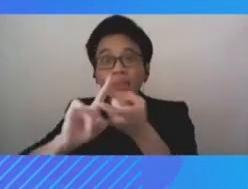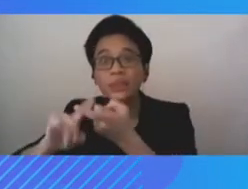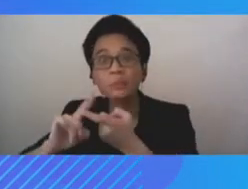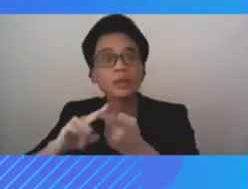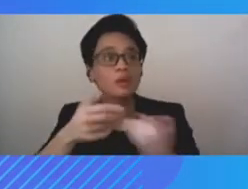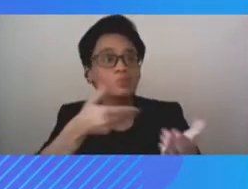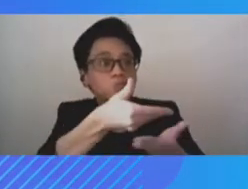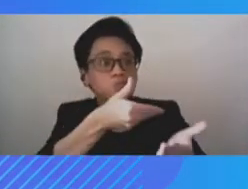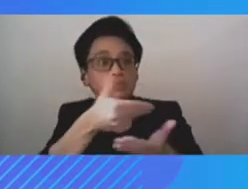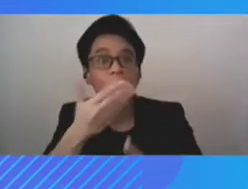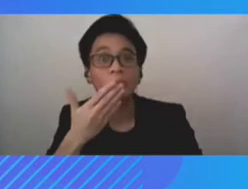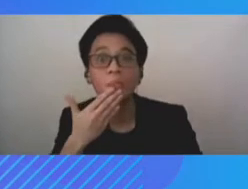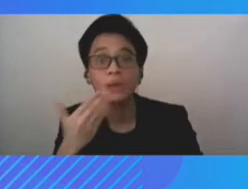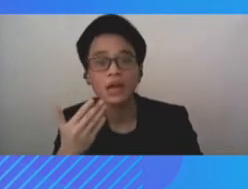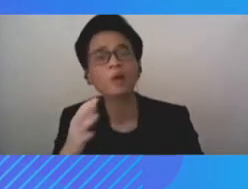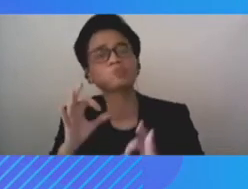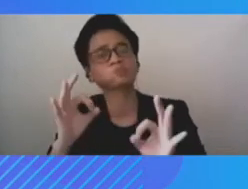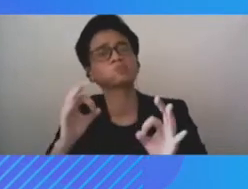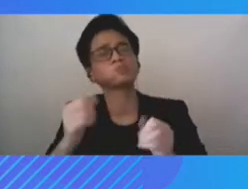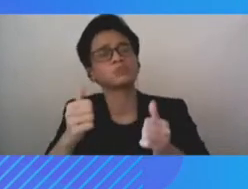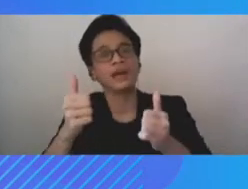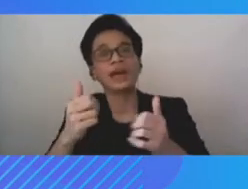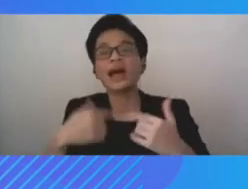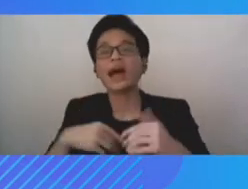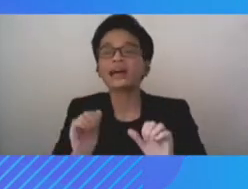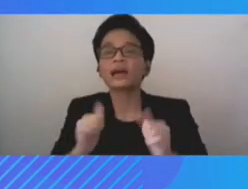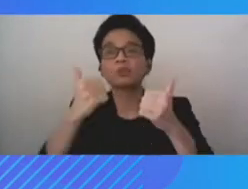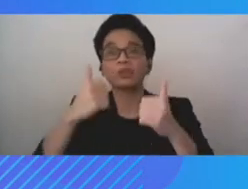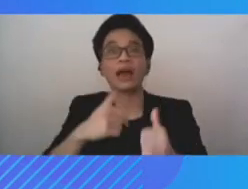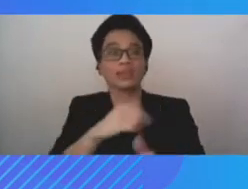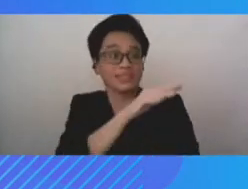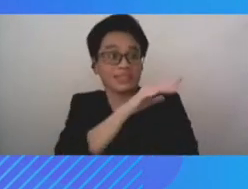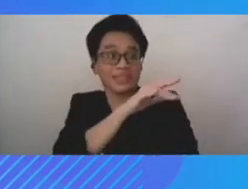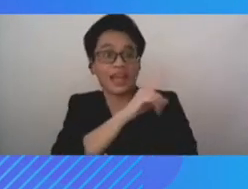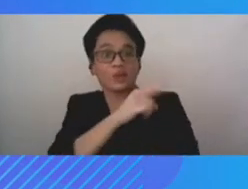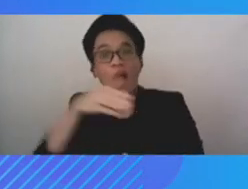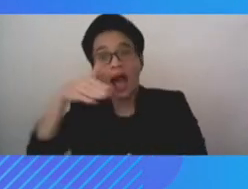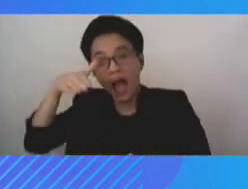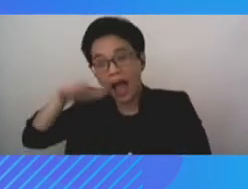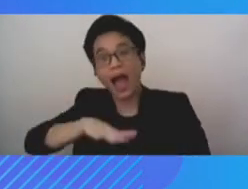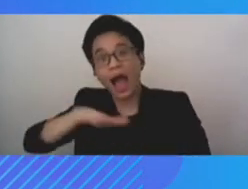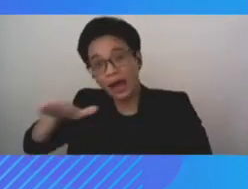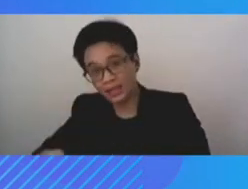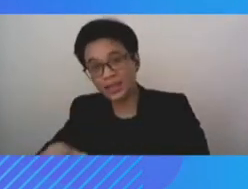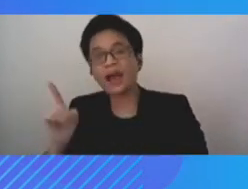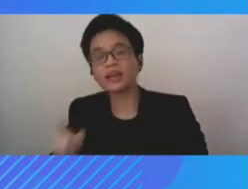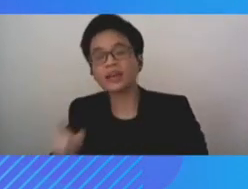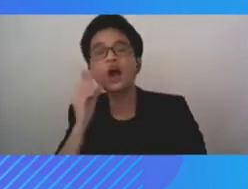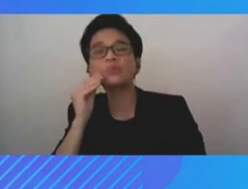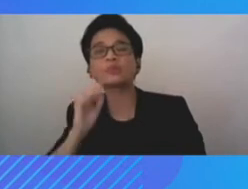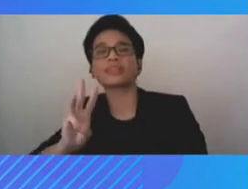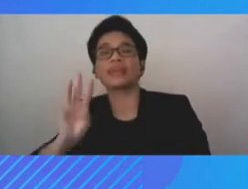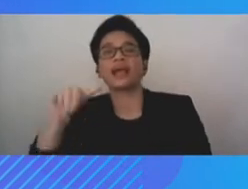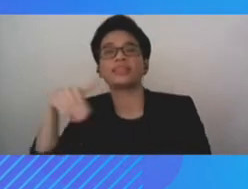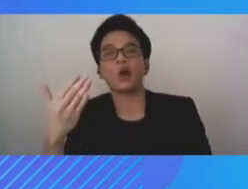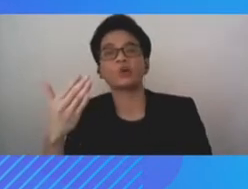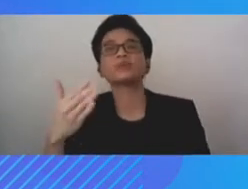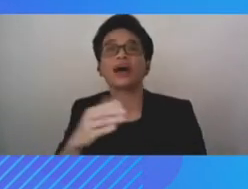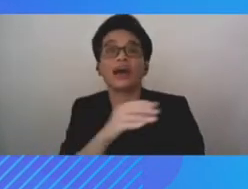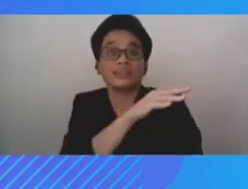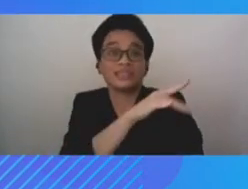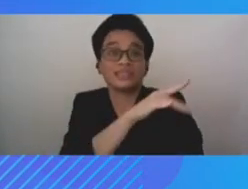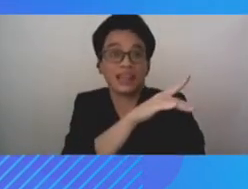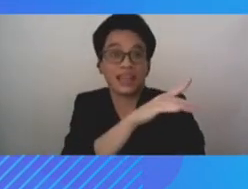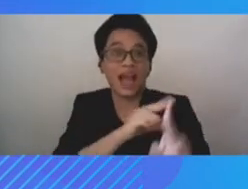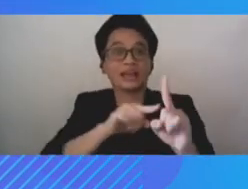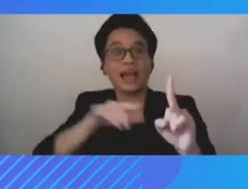ini karena kebetulan Celia punya adik umurnya itu 3 tahun gitu. Nah, itu sama adiknya ya berantem